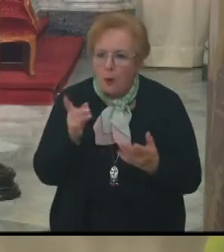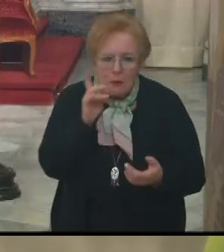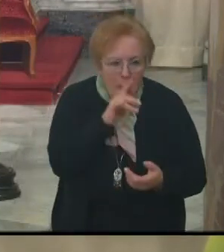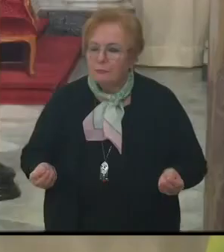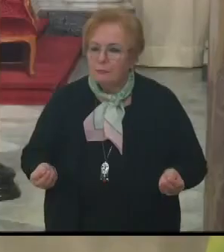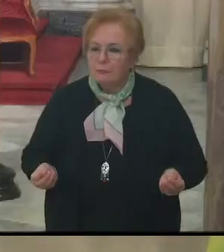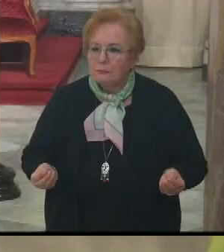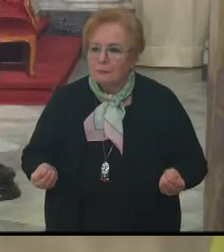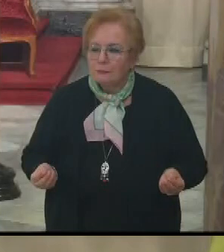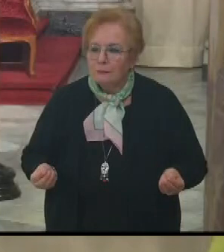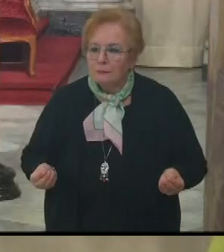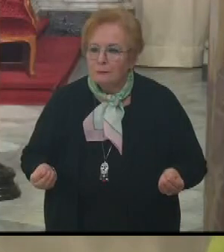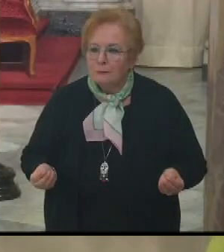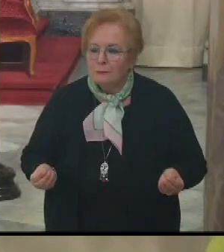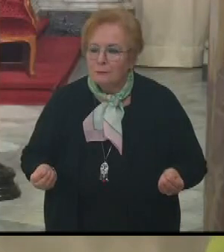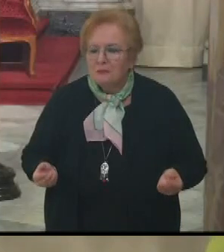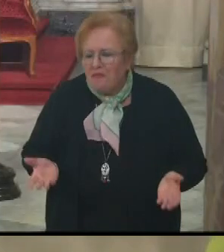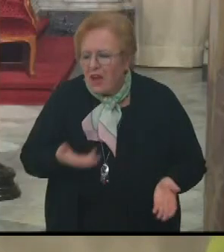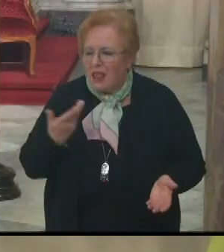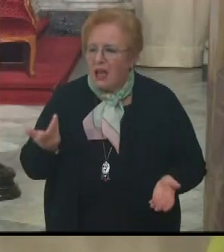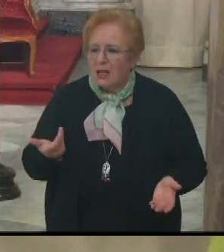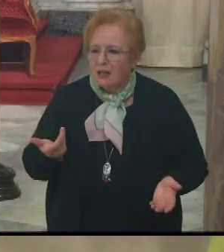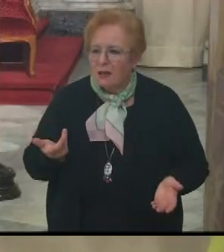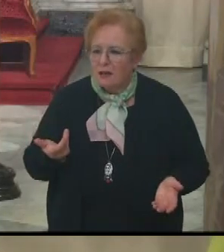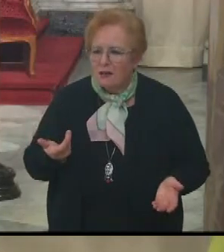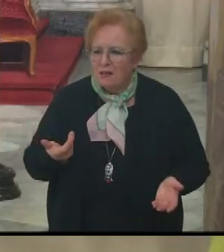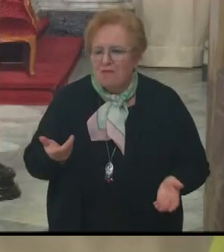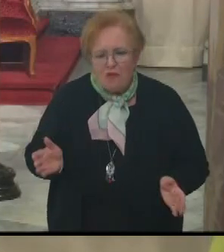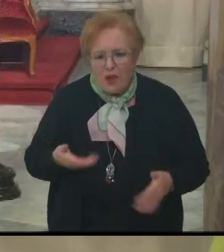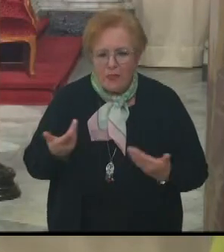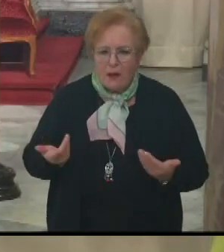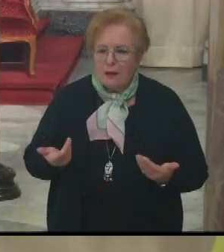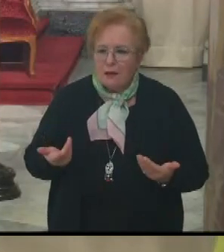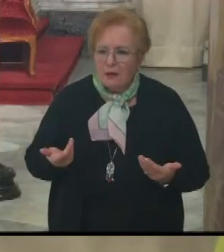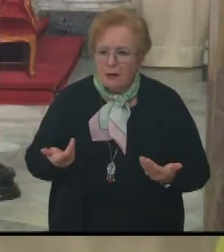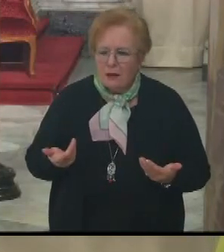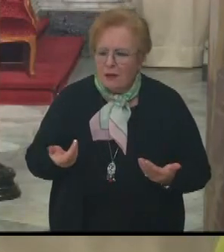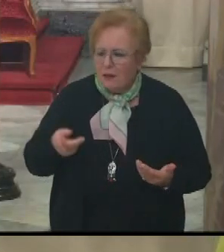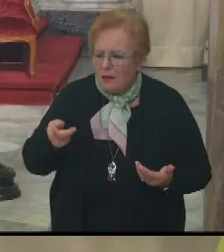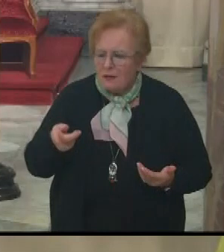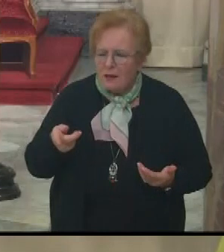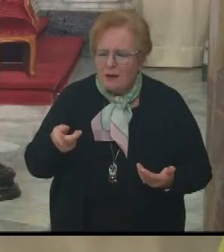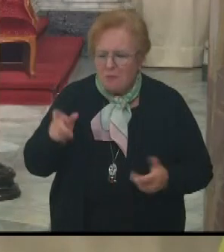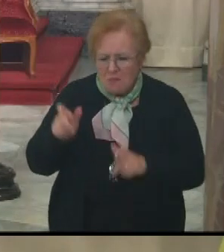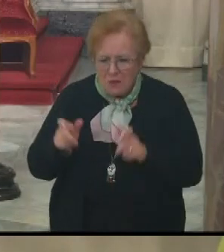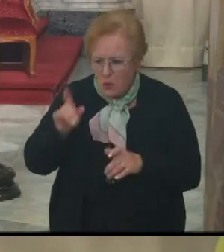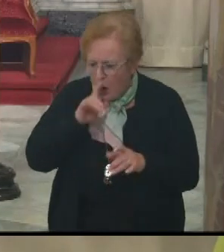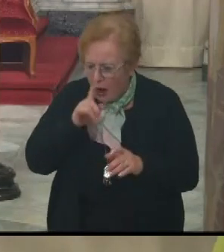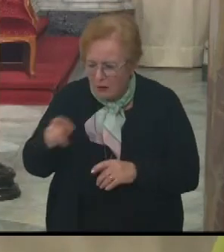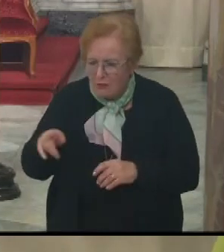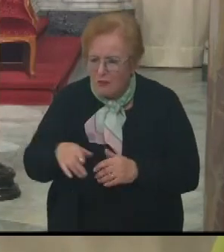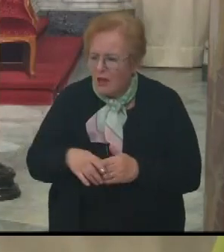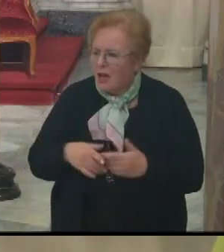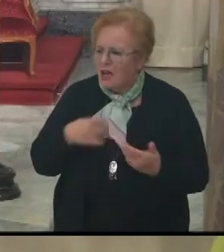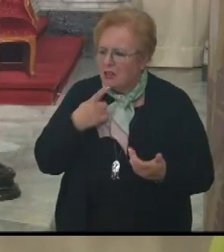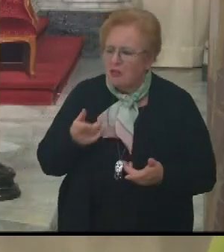noi. Non lo porti al malvagio. Se sai che una persona è cattiva, non è che gli vai davanti già con